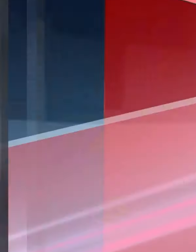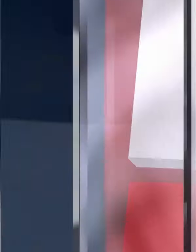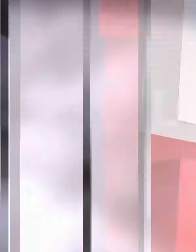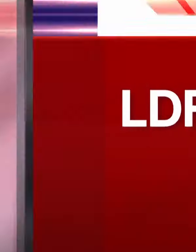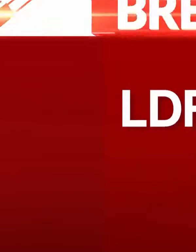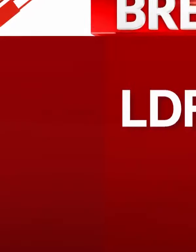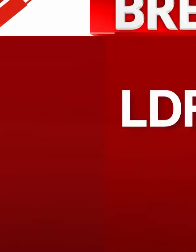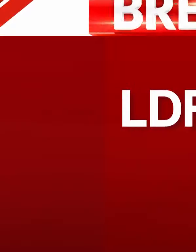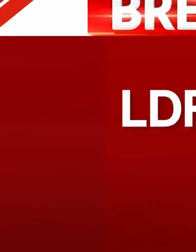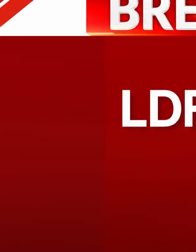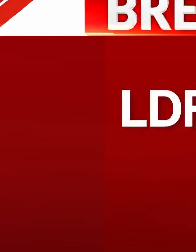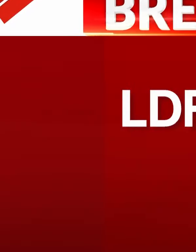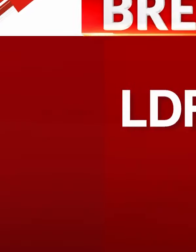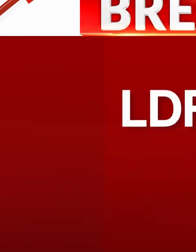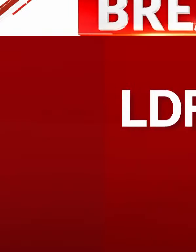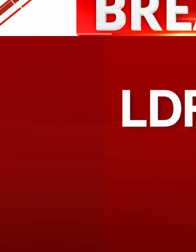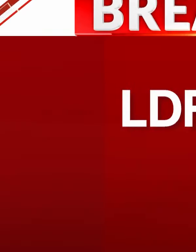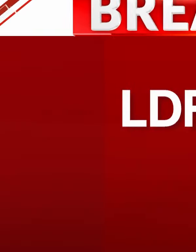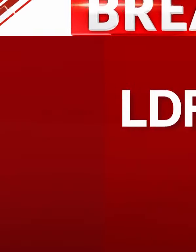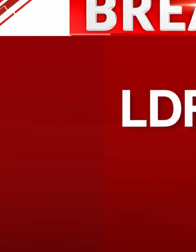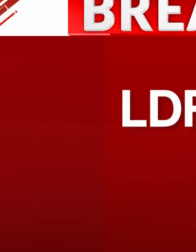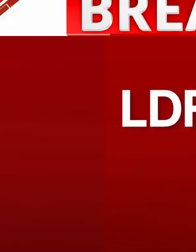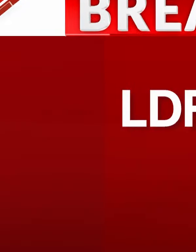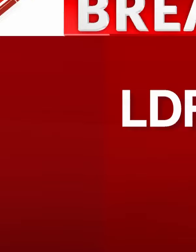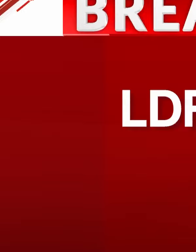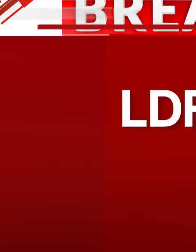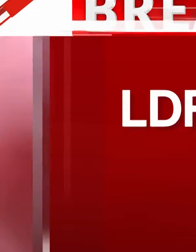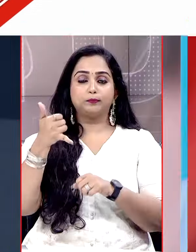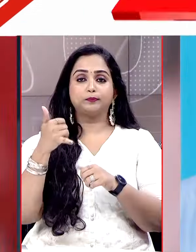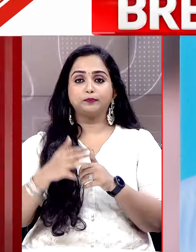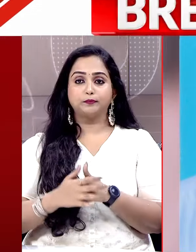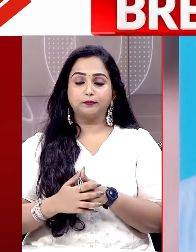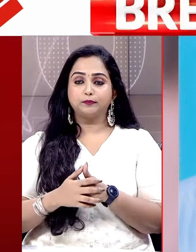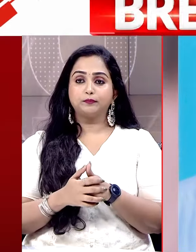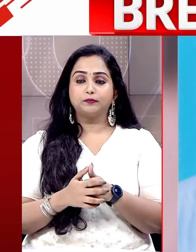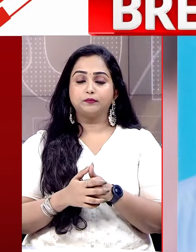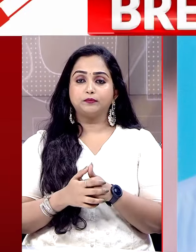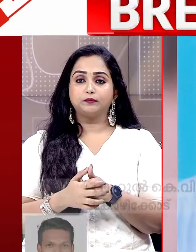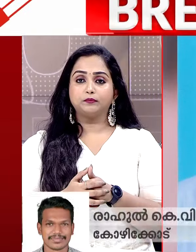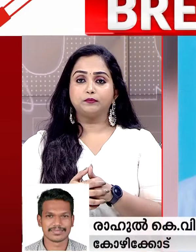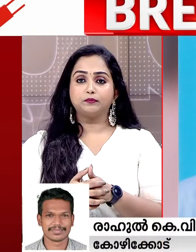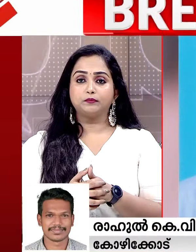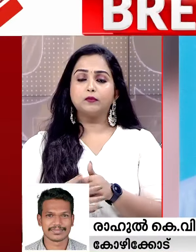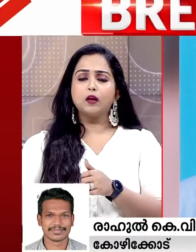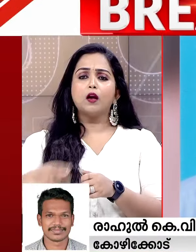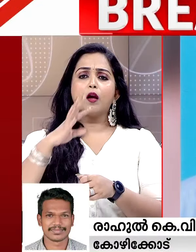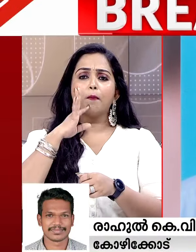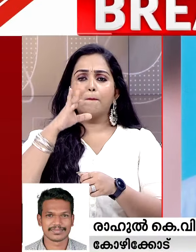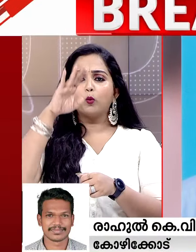ചെയ്ത കേസിലാണ് നടപടി ഉണ്ടാകുന്നത്. രാഹുൽ KV വിവരങ്ങൾ നൽകും. രാഹുൽ പറയൂ. പക്ഷേ വളരെ പ്രധാനപ്പെട്ട ഒരു